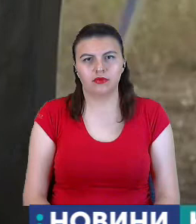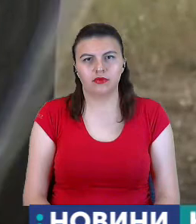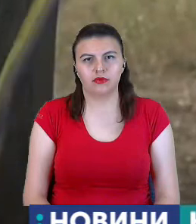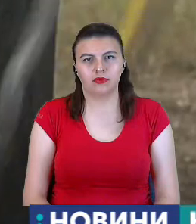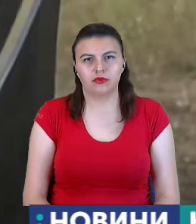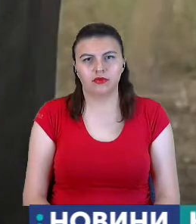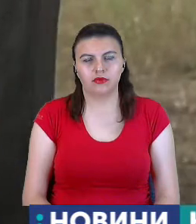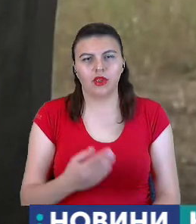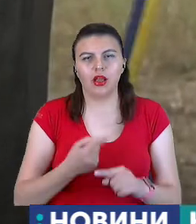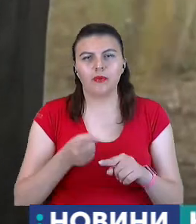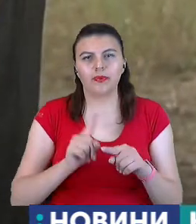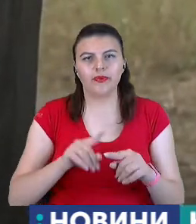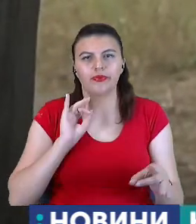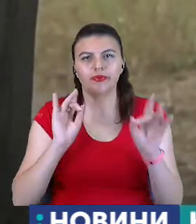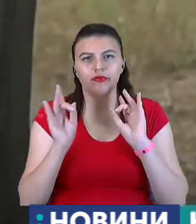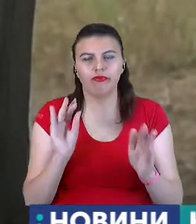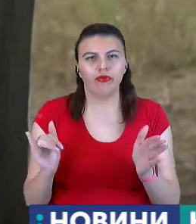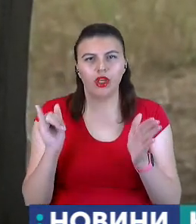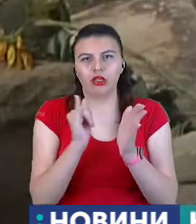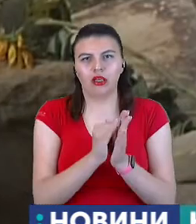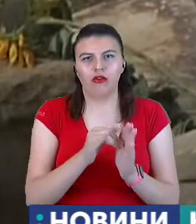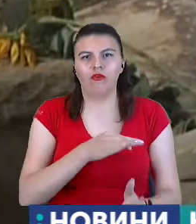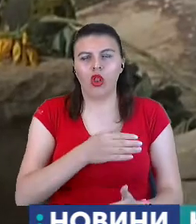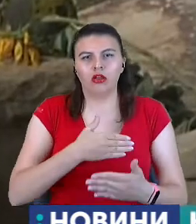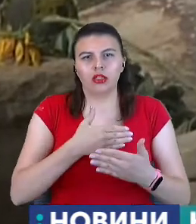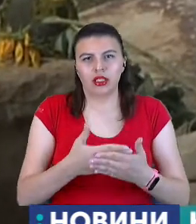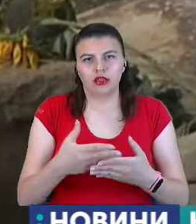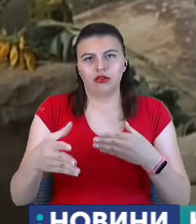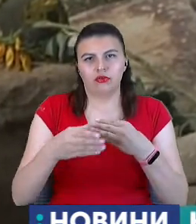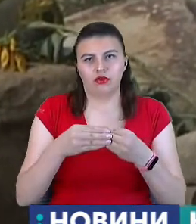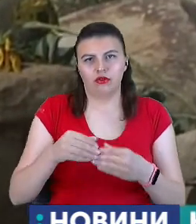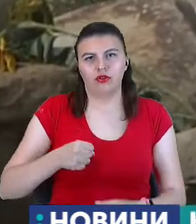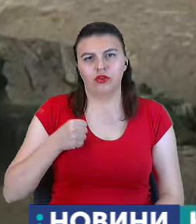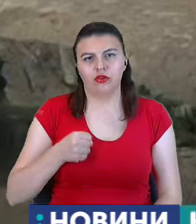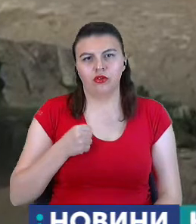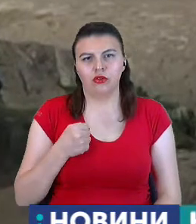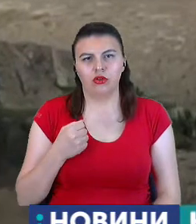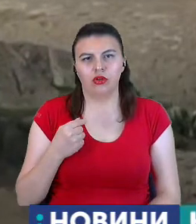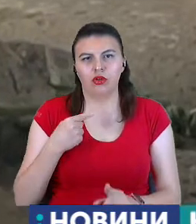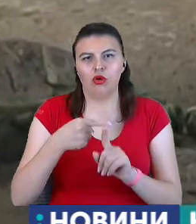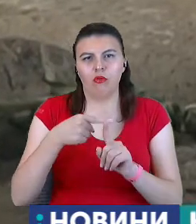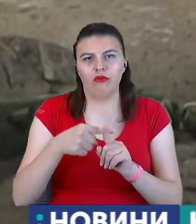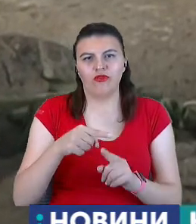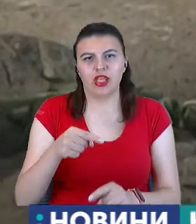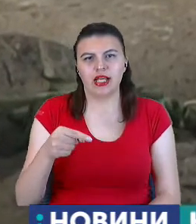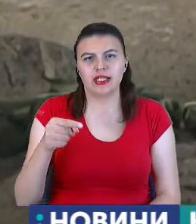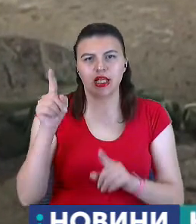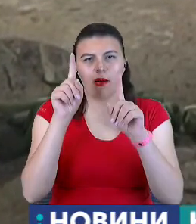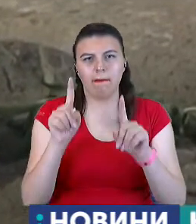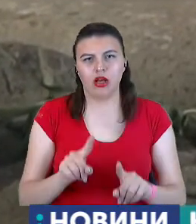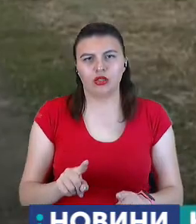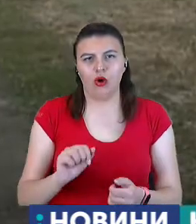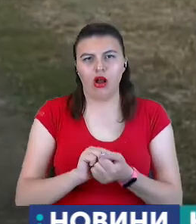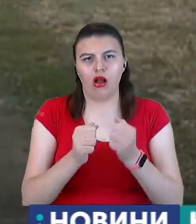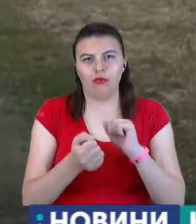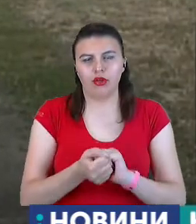Цей дзвін встановили волонтери спільно з військовими. Він став доповненням композиції з карпатського каменю. Відкриття присвятили відразу